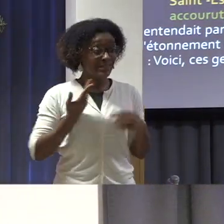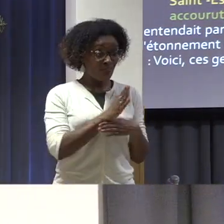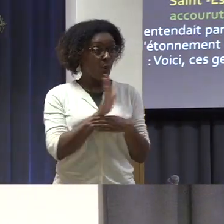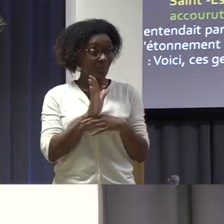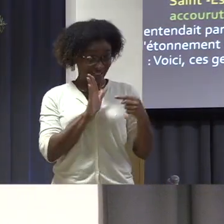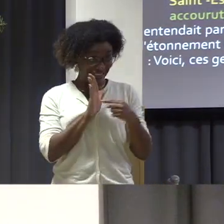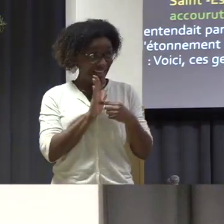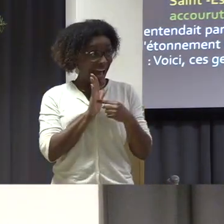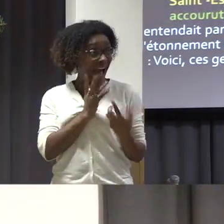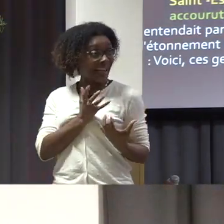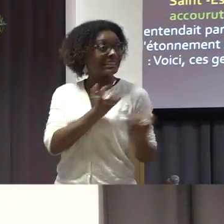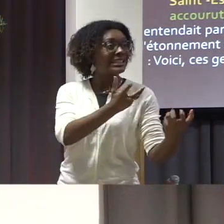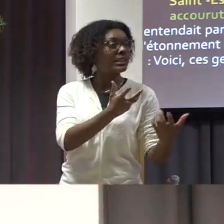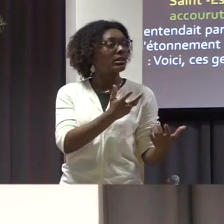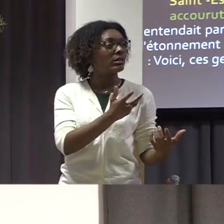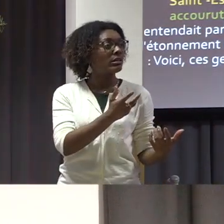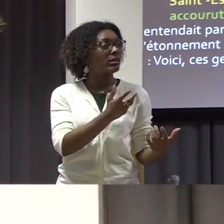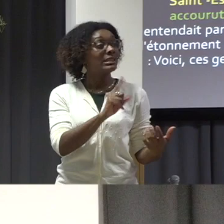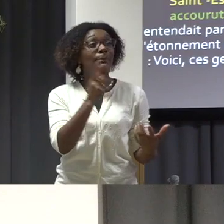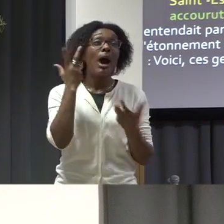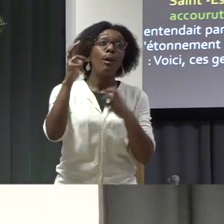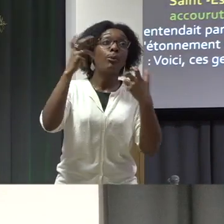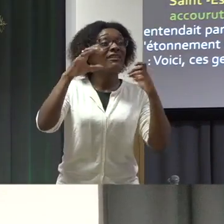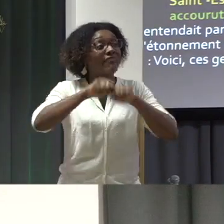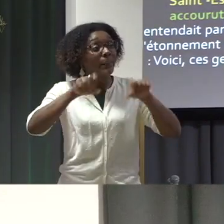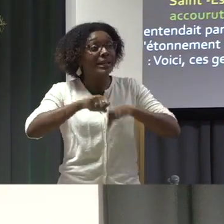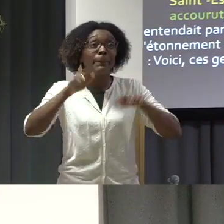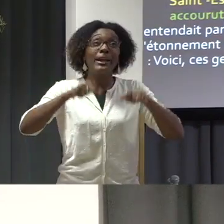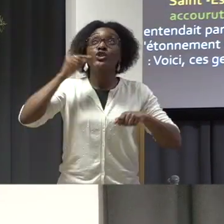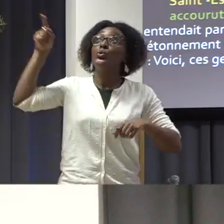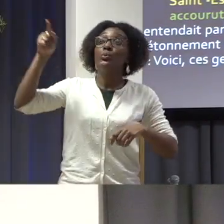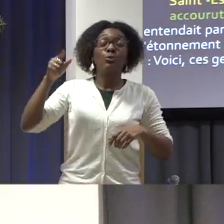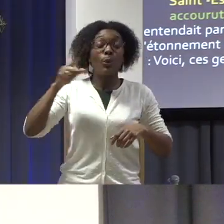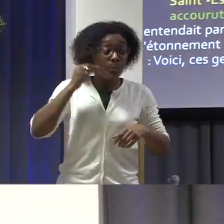pas un bruit fabriqués par les hommes mais le bruit de l'esprit